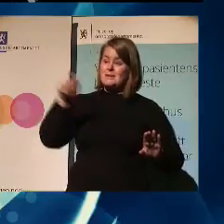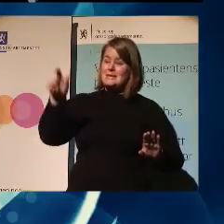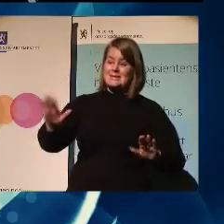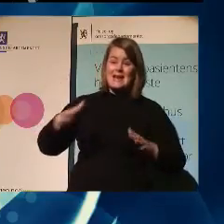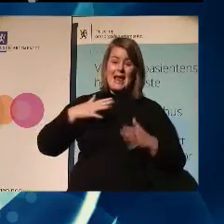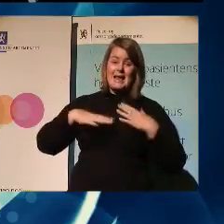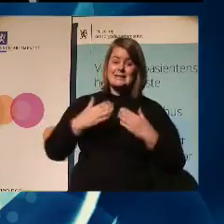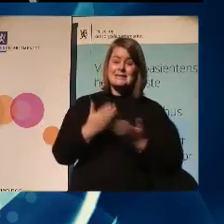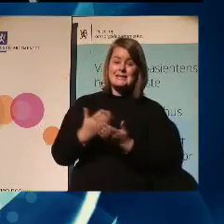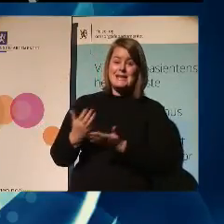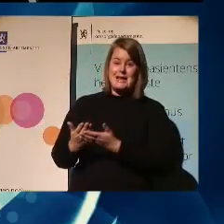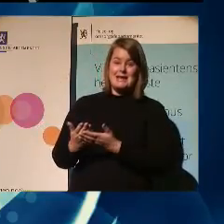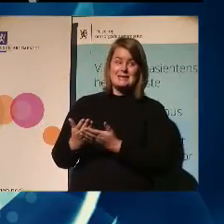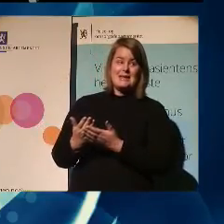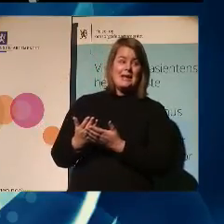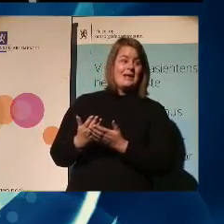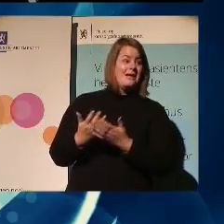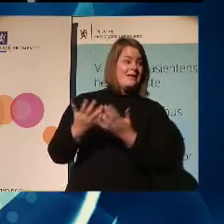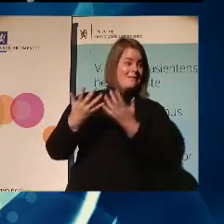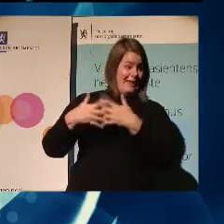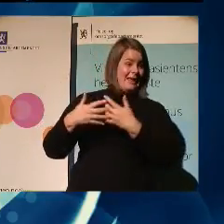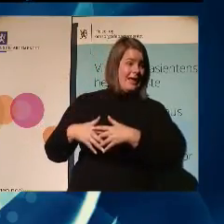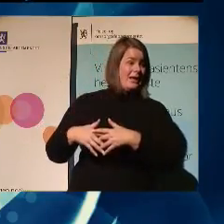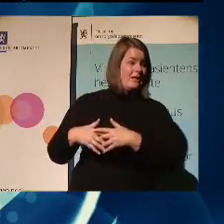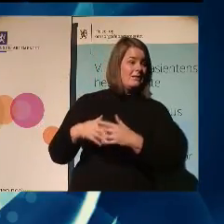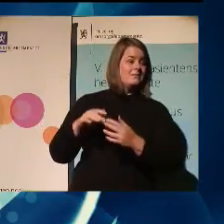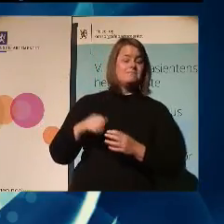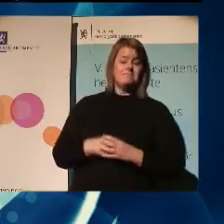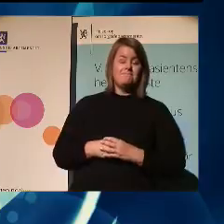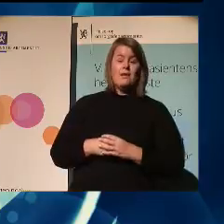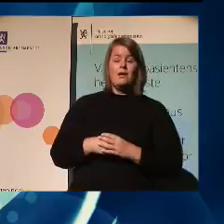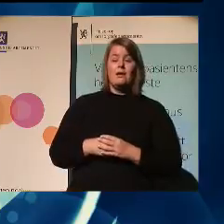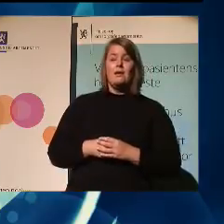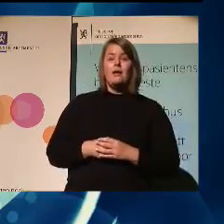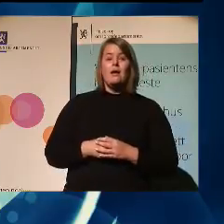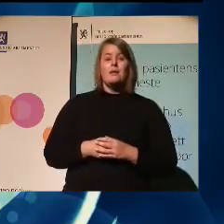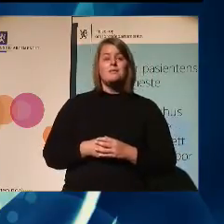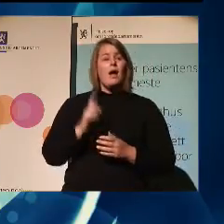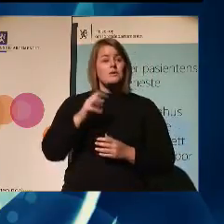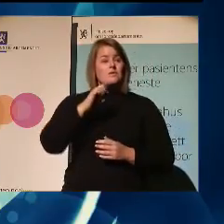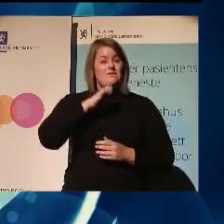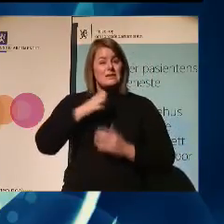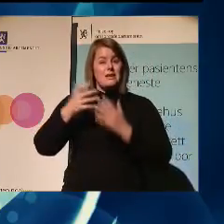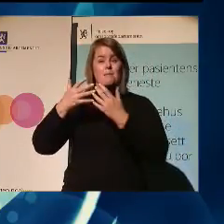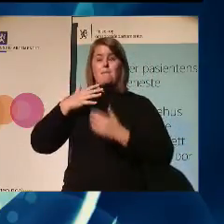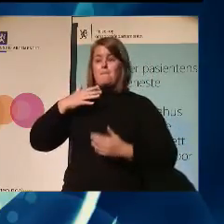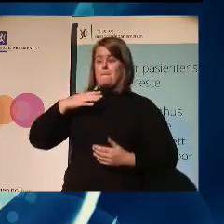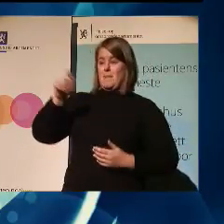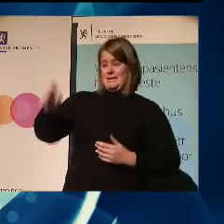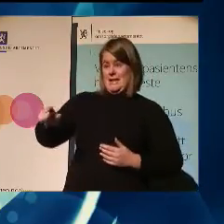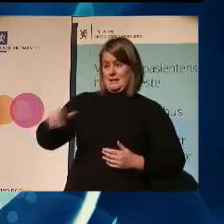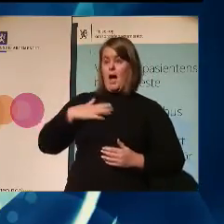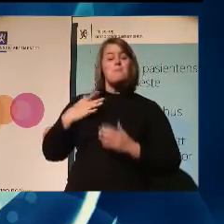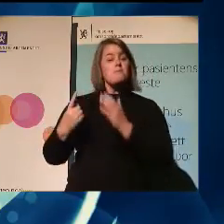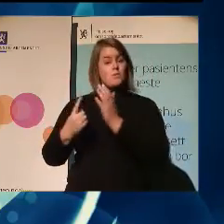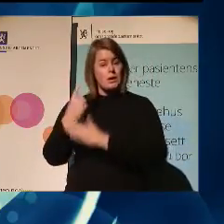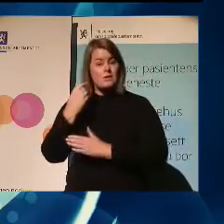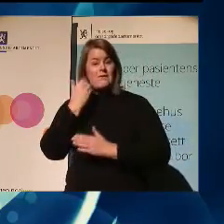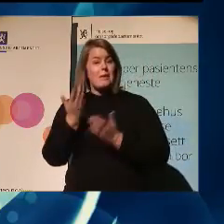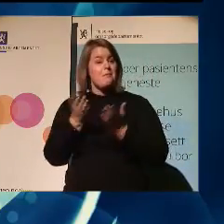helsetjeneste virker og lurt. Det ikke sånn at hvis pasienten får en reell mulighet til å være med på det som faktisk